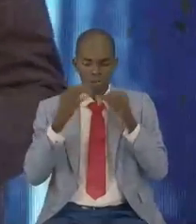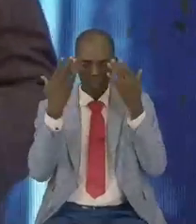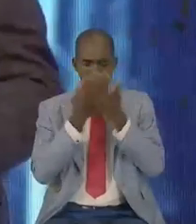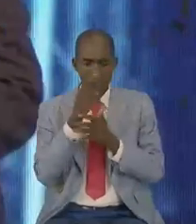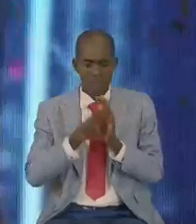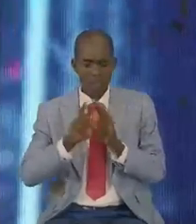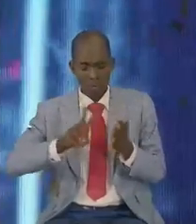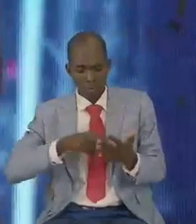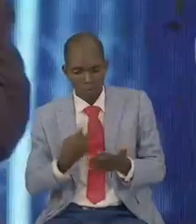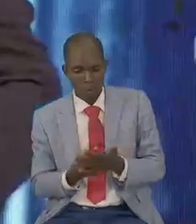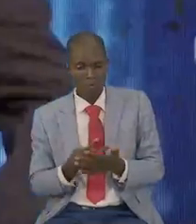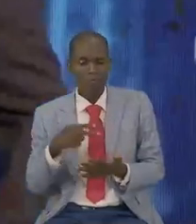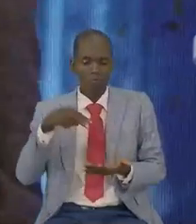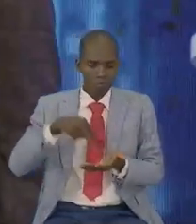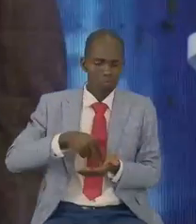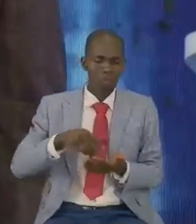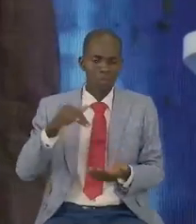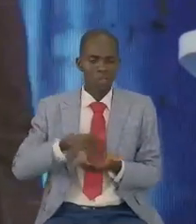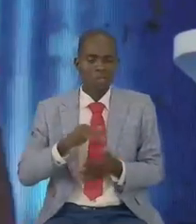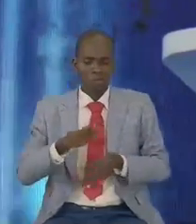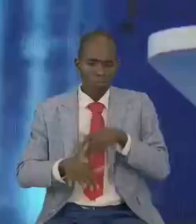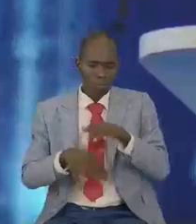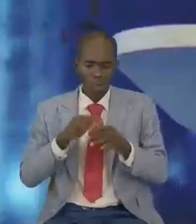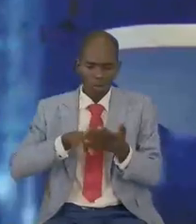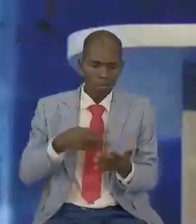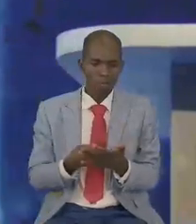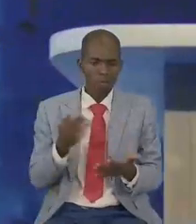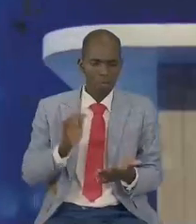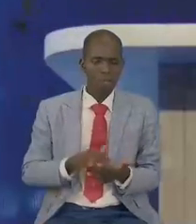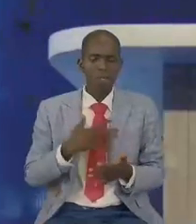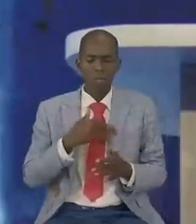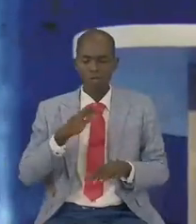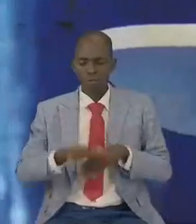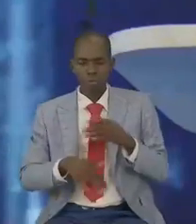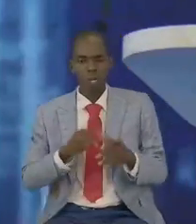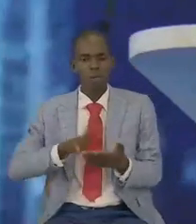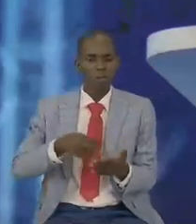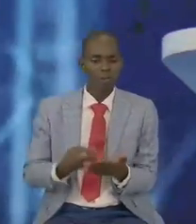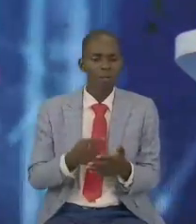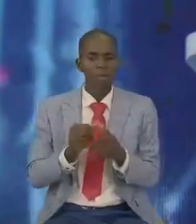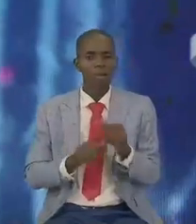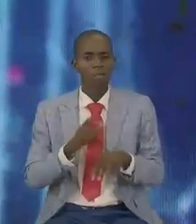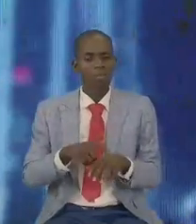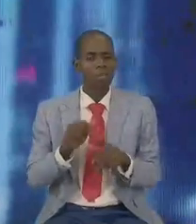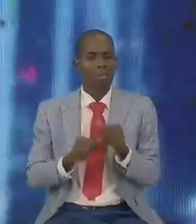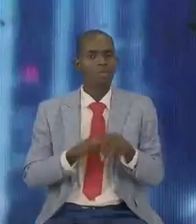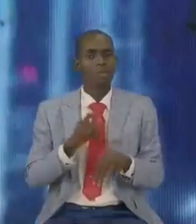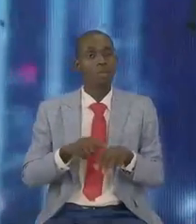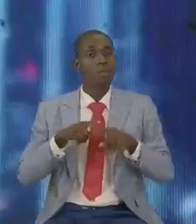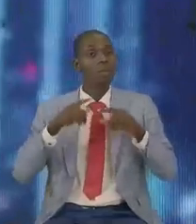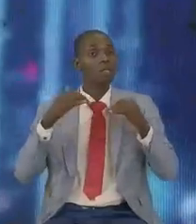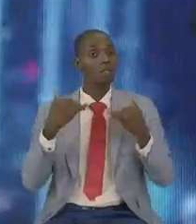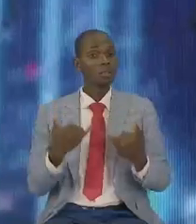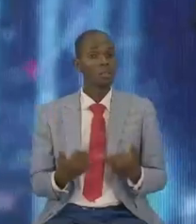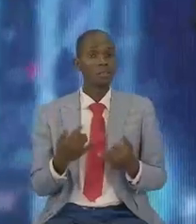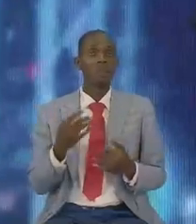vous levez. Vous marchez encore, vous tombez dans autre chose, vous vous levez, vous tombez encore et vous tombez à tout moment. Maintenant, par